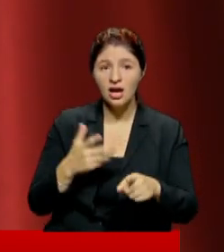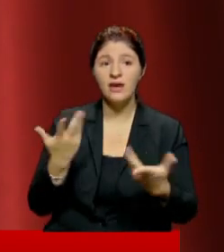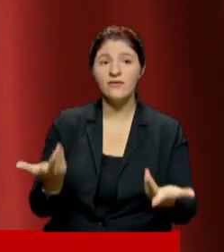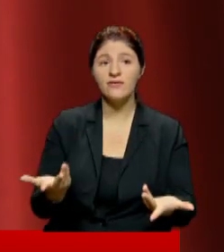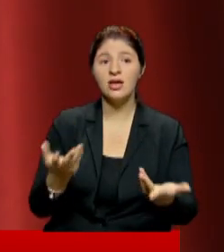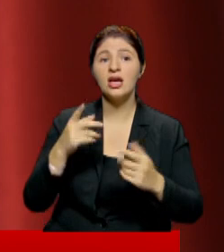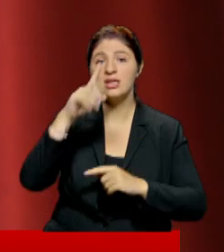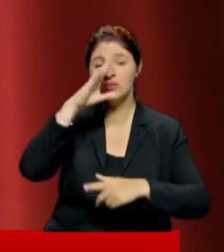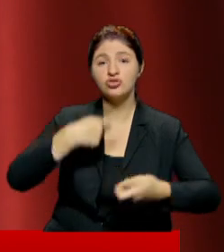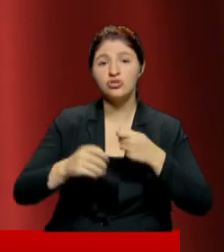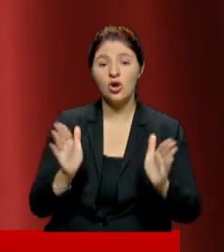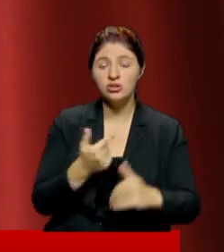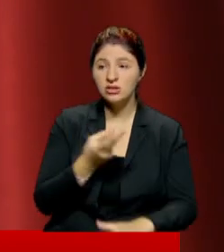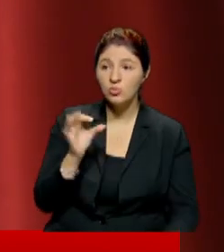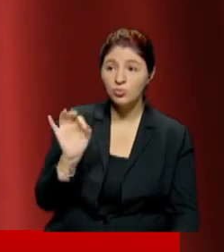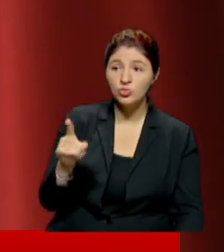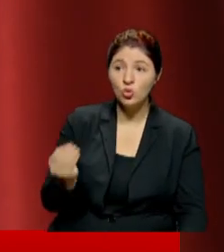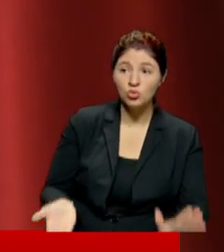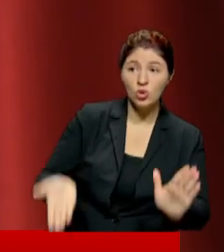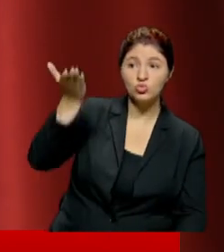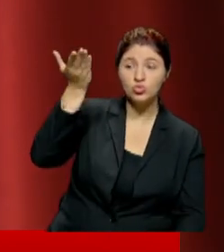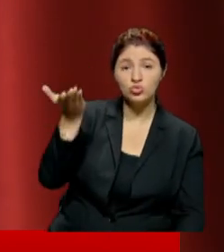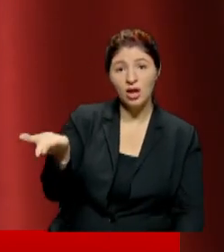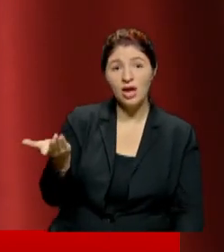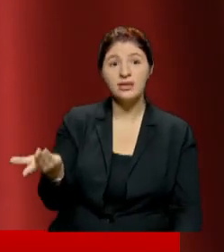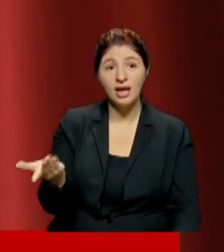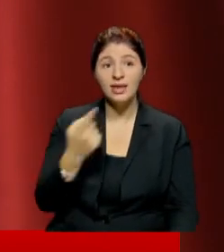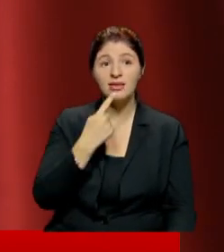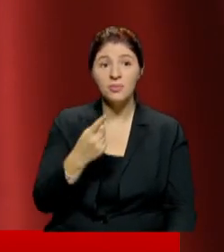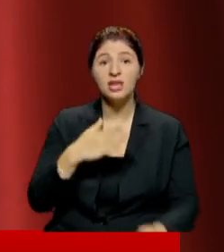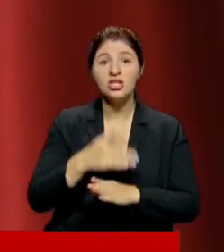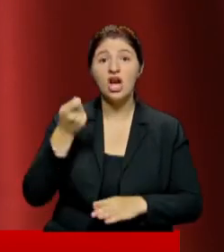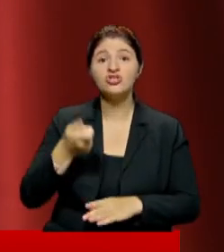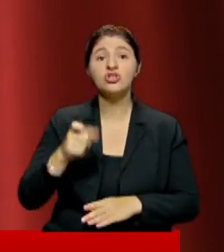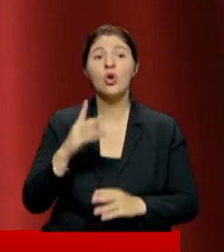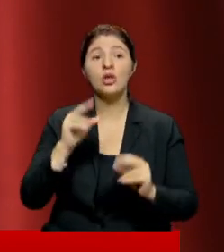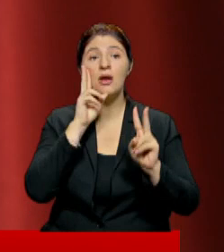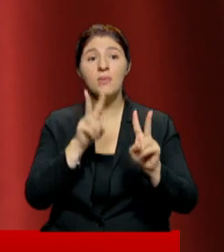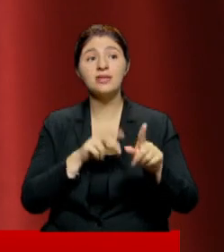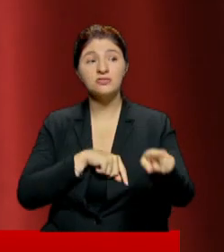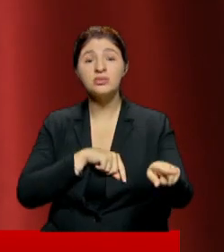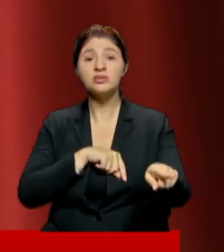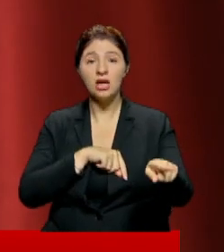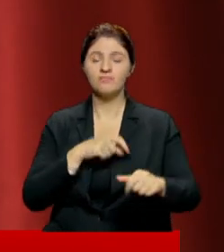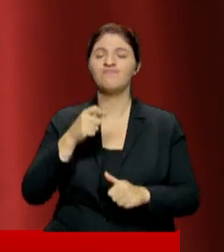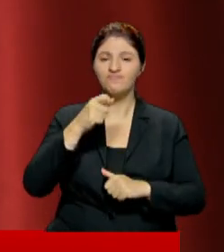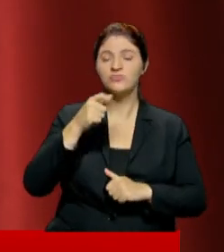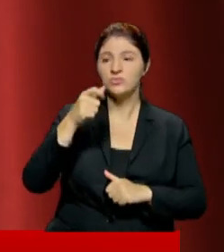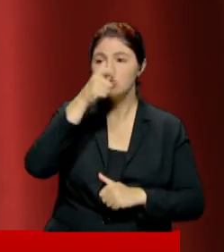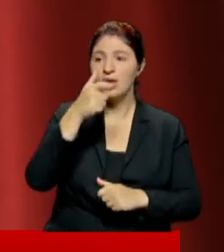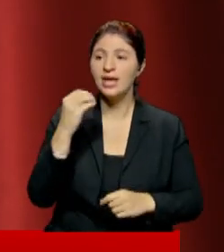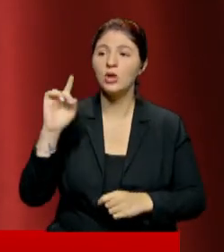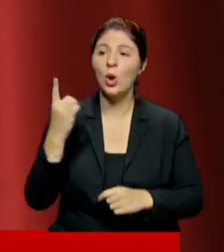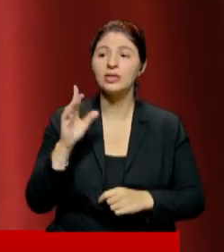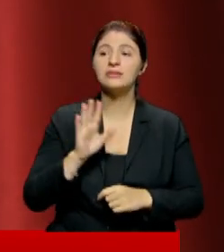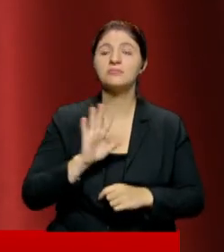İstanbul Ticaret Odası rakamları bunun çok çok üstünde Demek ki gerçekçi olarak baktığımızda ülkenin